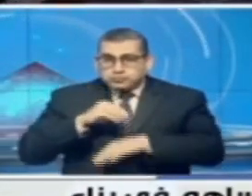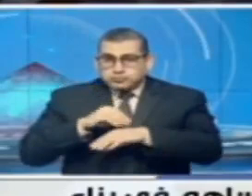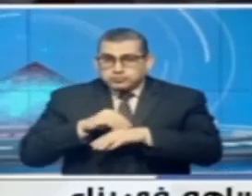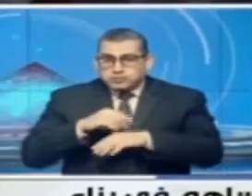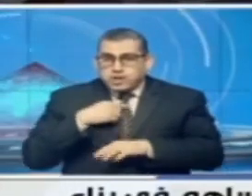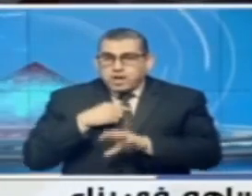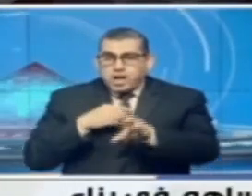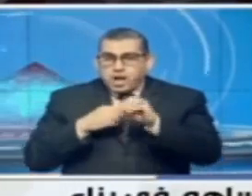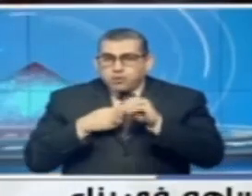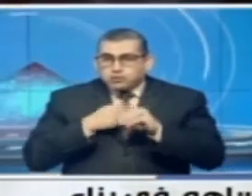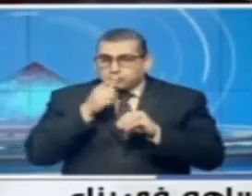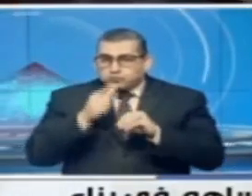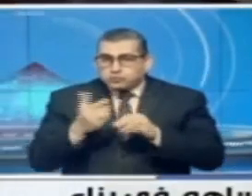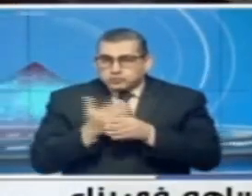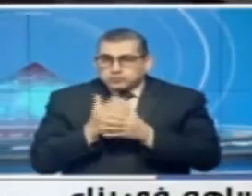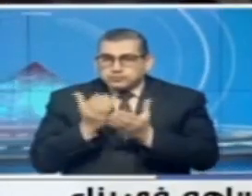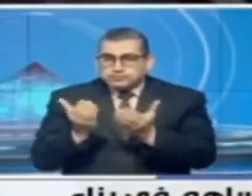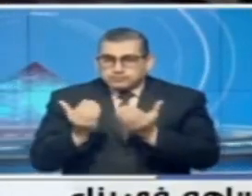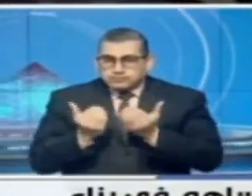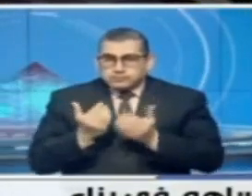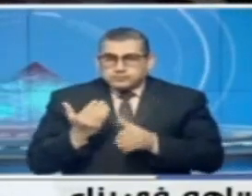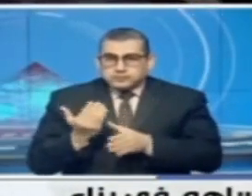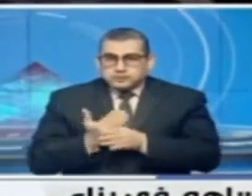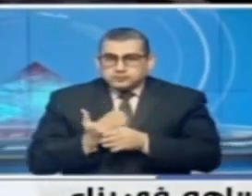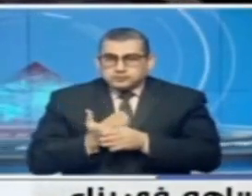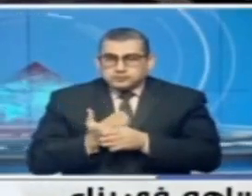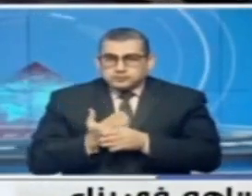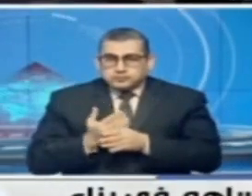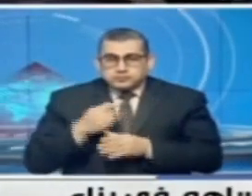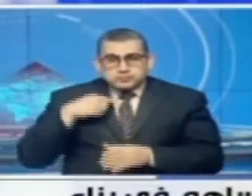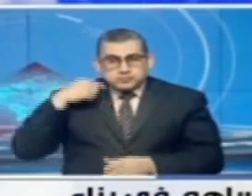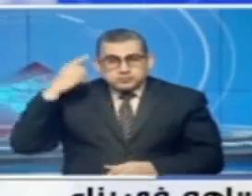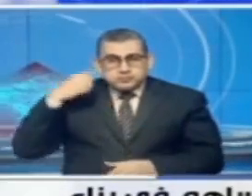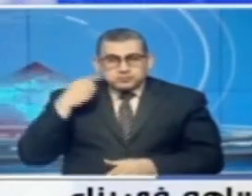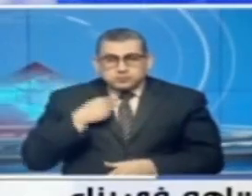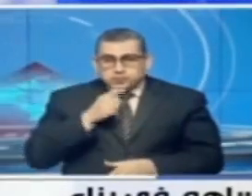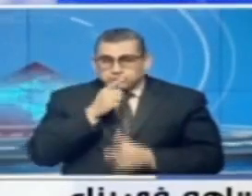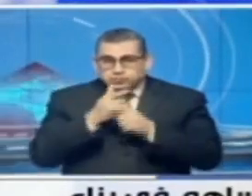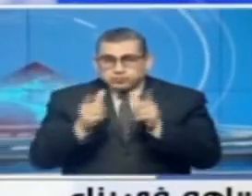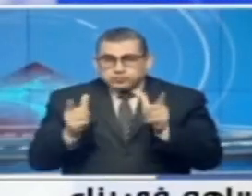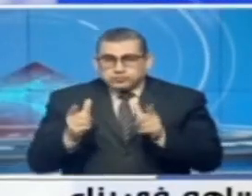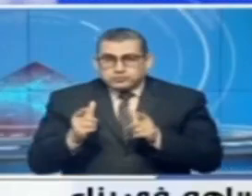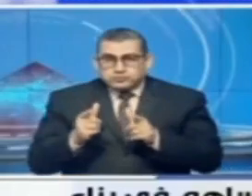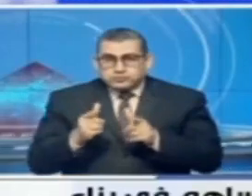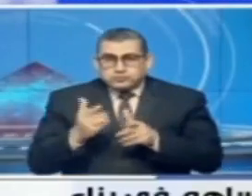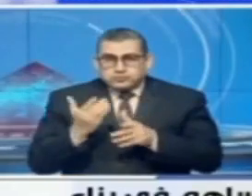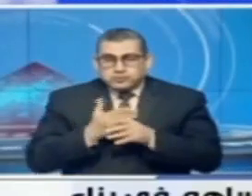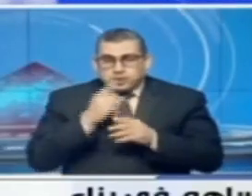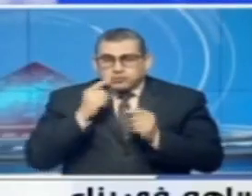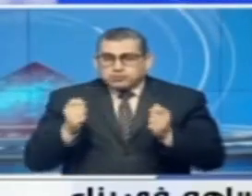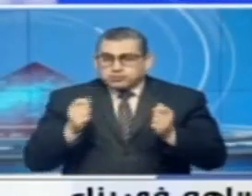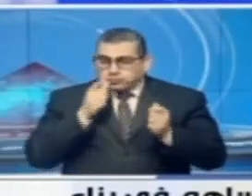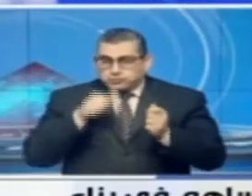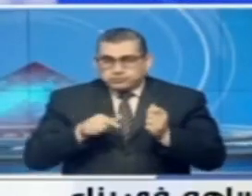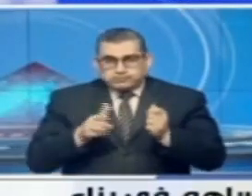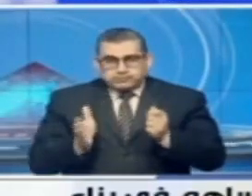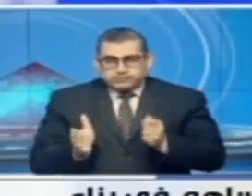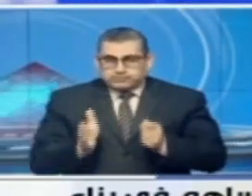أن أنا أستدعيها مش كفقرة نقولها في خطاب،